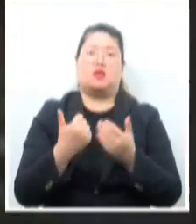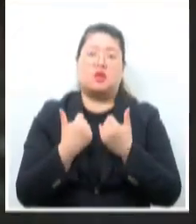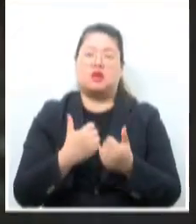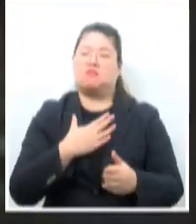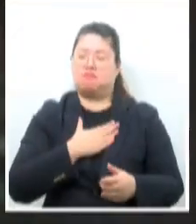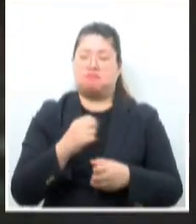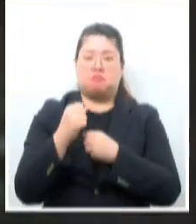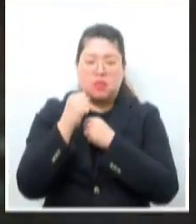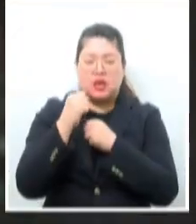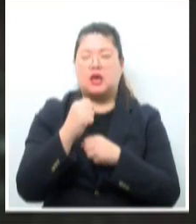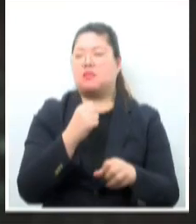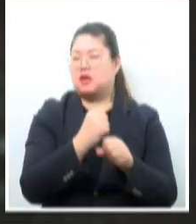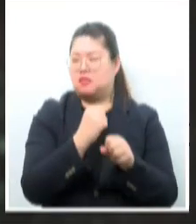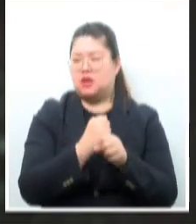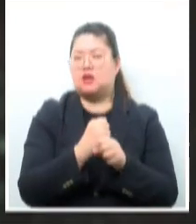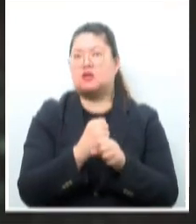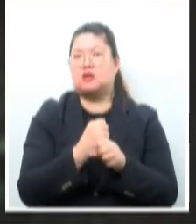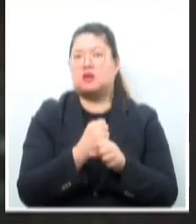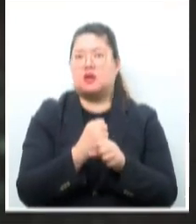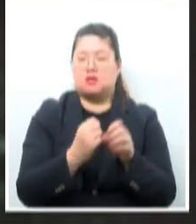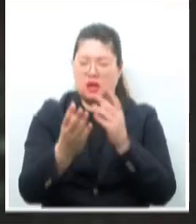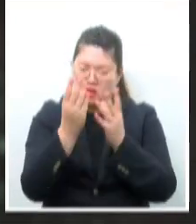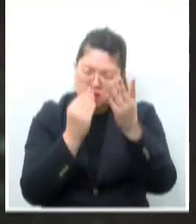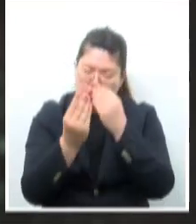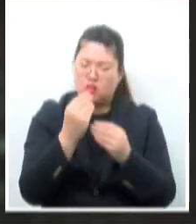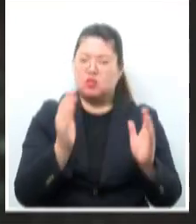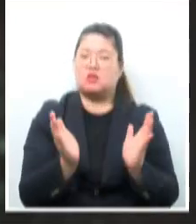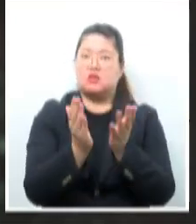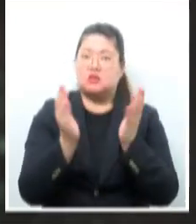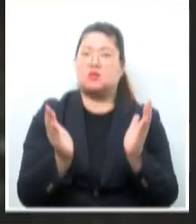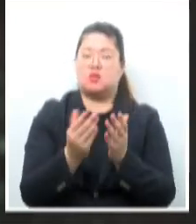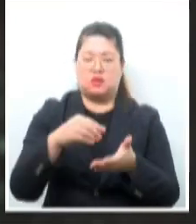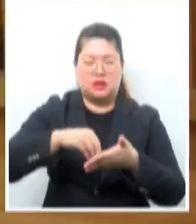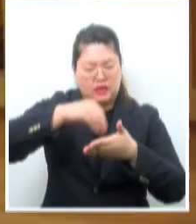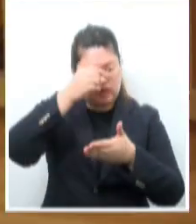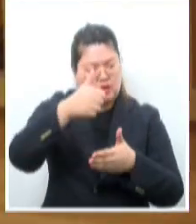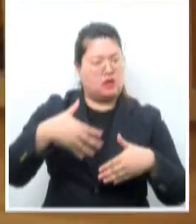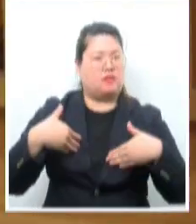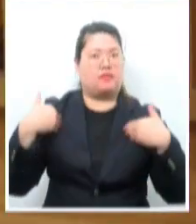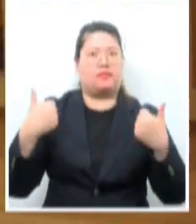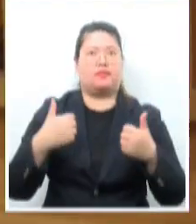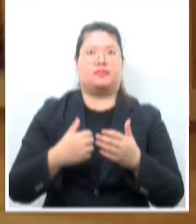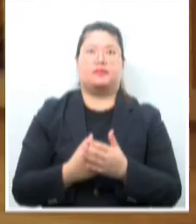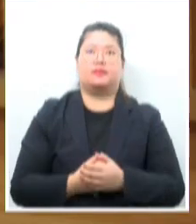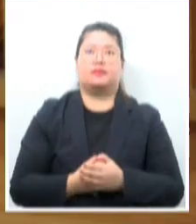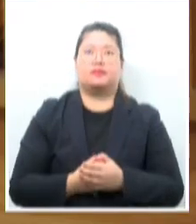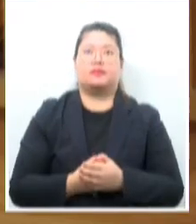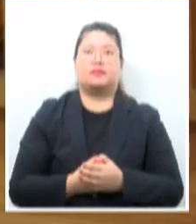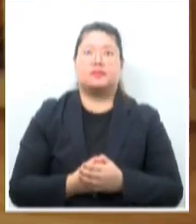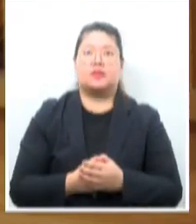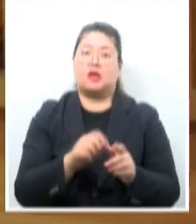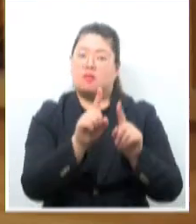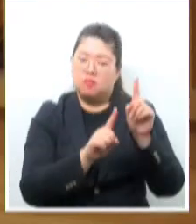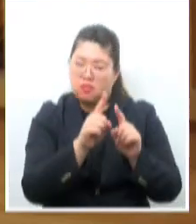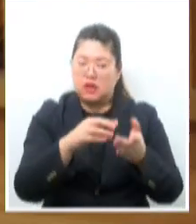ามนะครับที่จะทำทุกอย่างให้ตอบนโยบายนะครับให้ผู้เรียนเรียนดีแล้วก็มีความสุข Local Learning Space แพลตฟอร์มทางการศึกษ